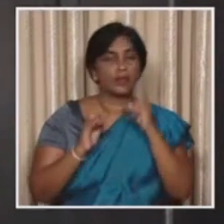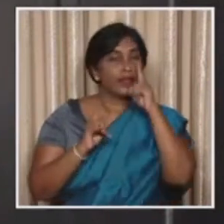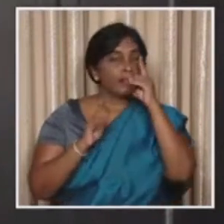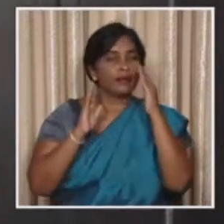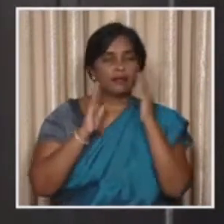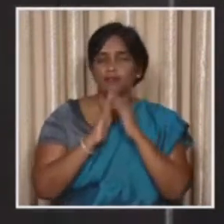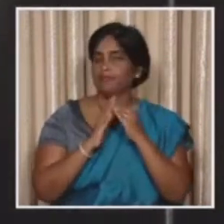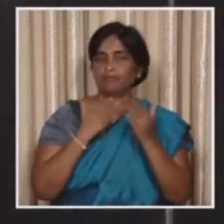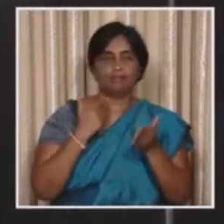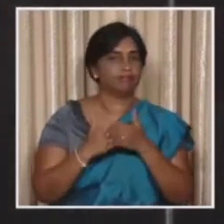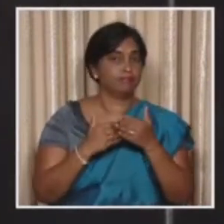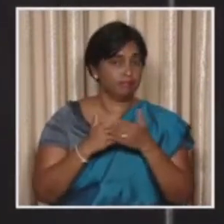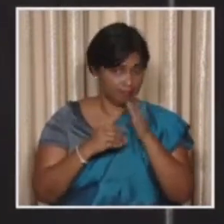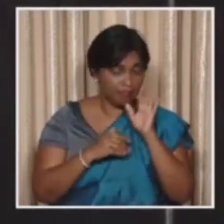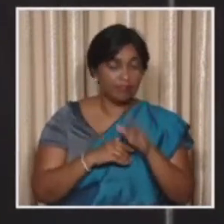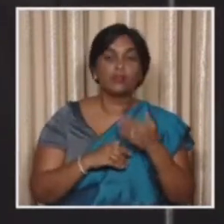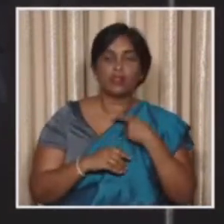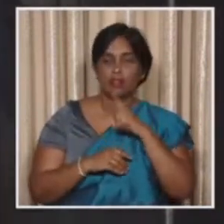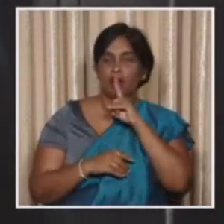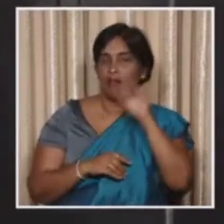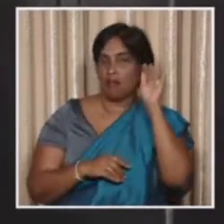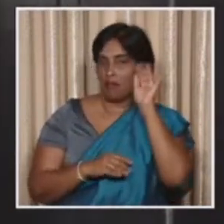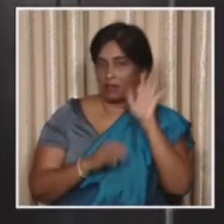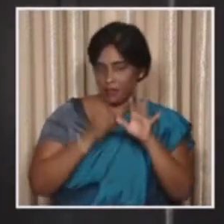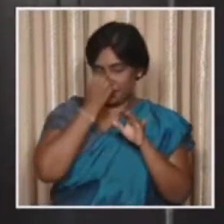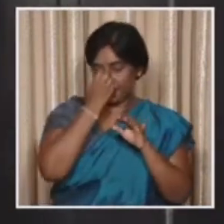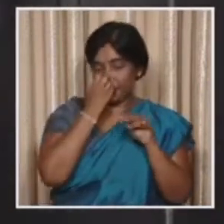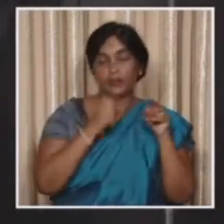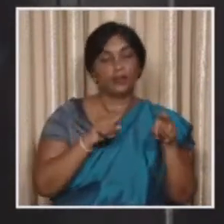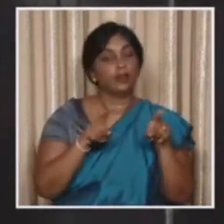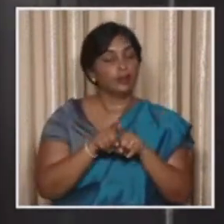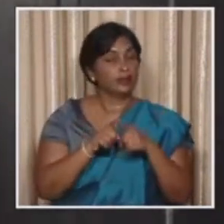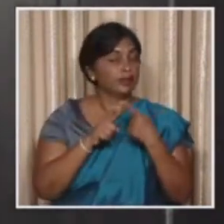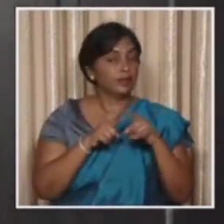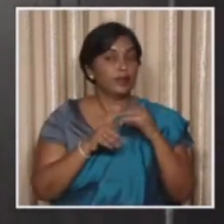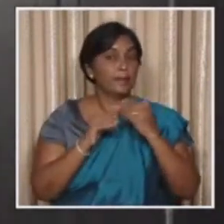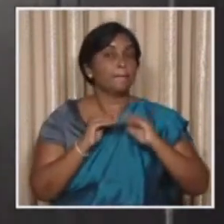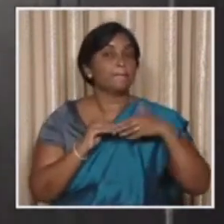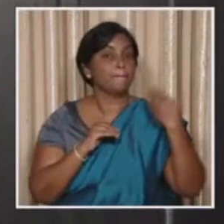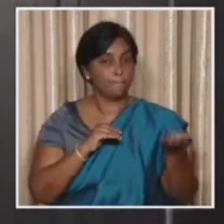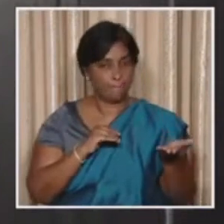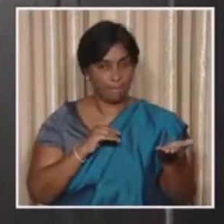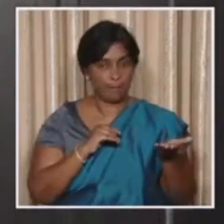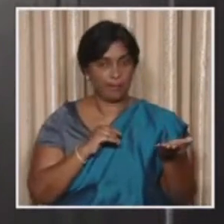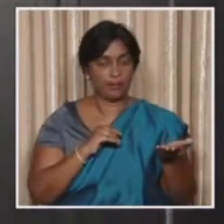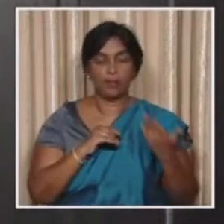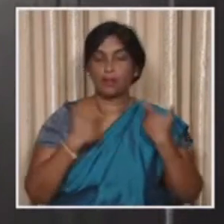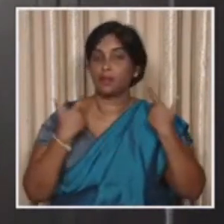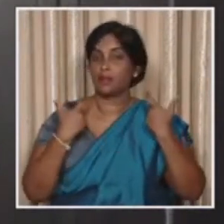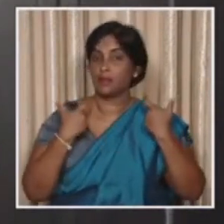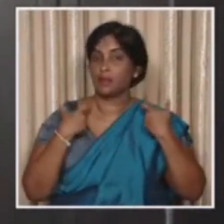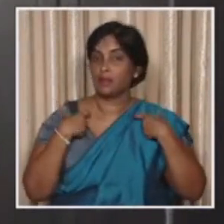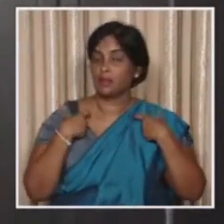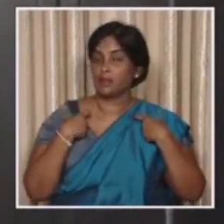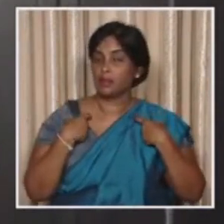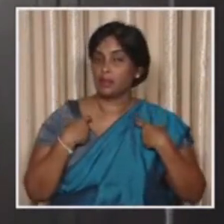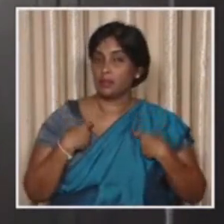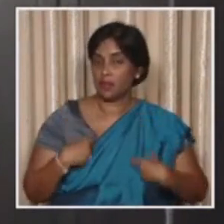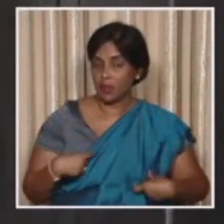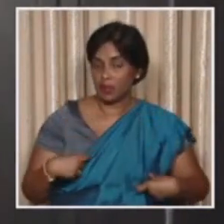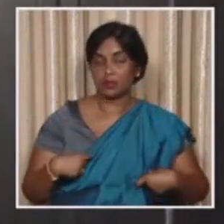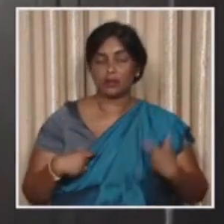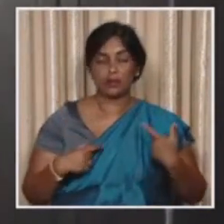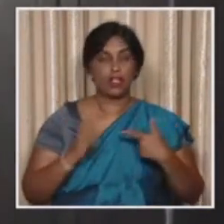அமைக்கப்பட்டதா என்பதை நாங்கள் கேட்க வேண்டியிருக்கின்றது. அது மட்டுமல்ல, அதற்கு பிறகு அது மகிந்த தொண்டா காலப்பகுதியிலே